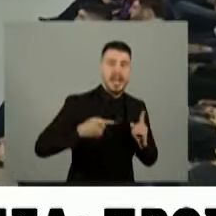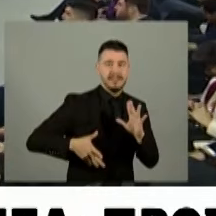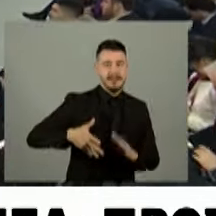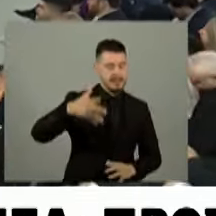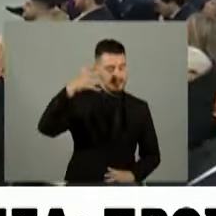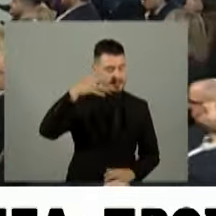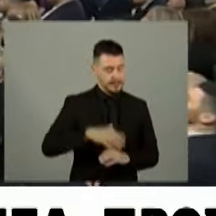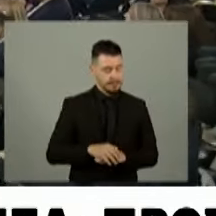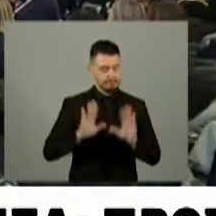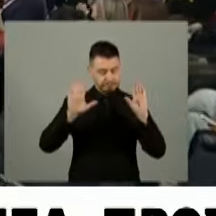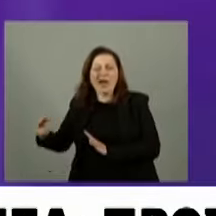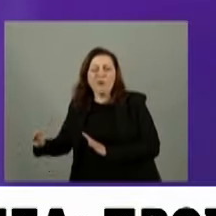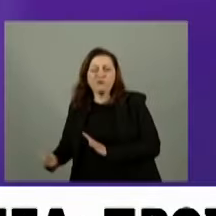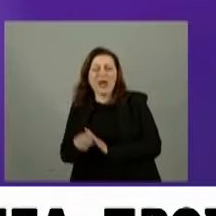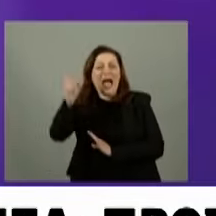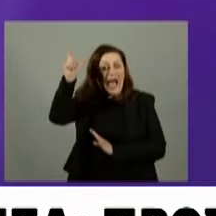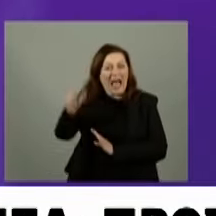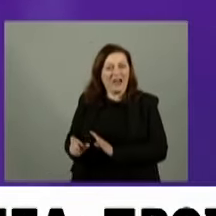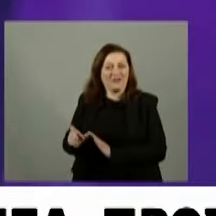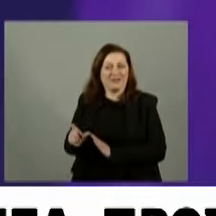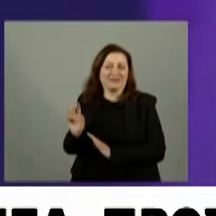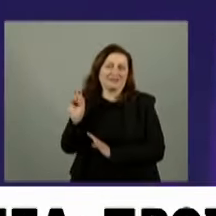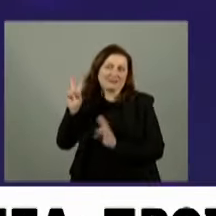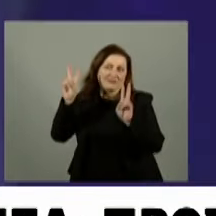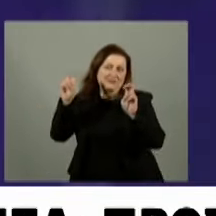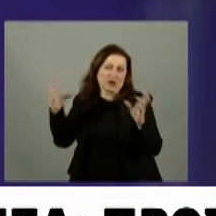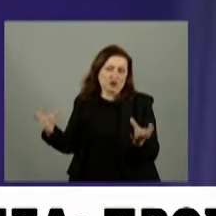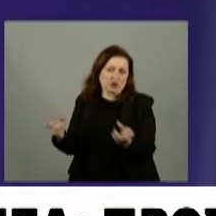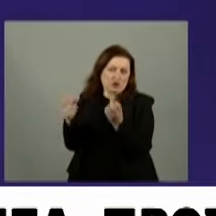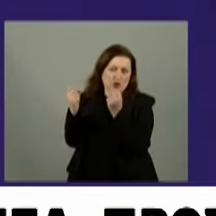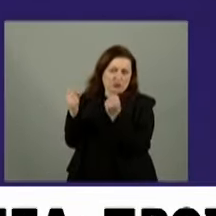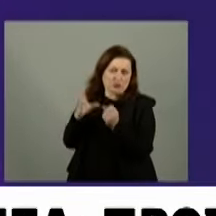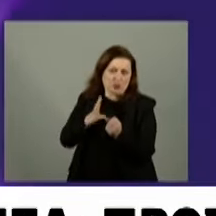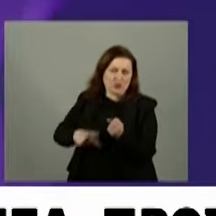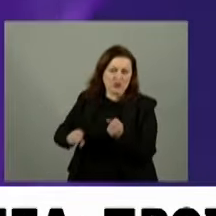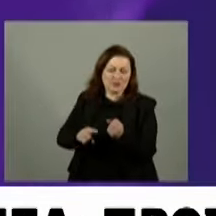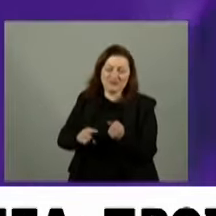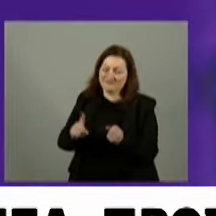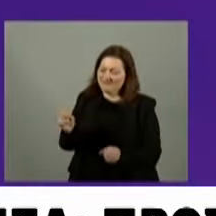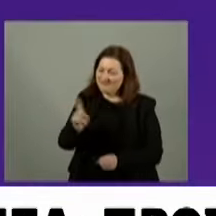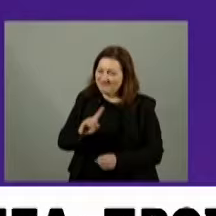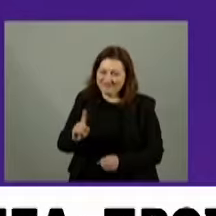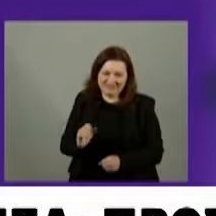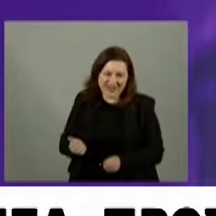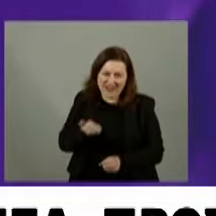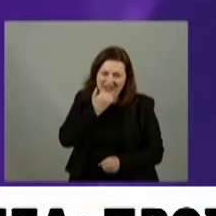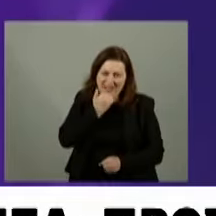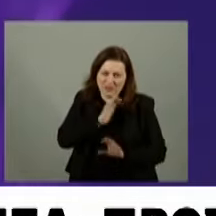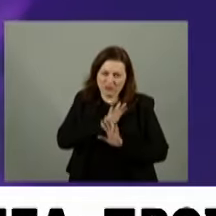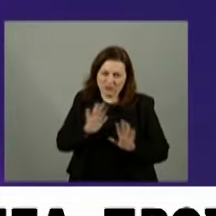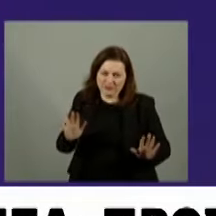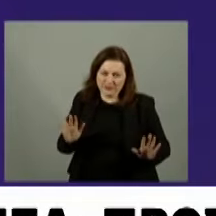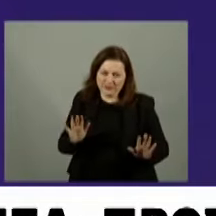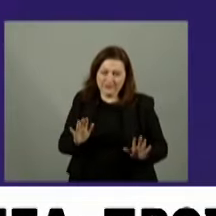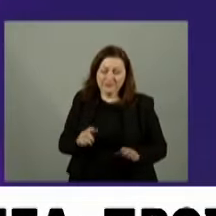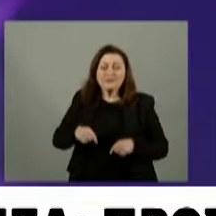και χρειάζεται για να τα επεξεργαστεί, να προσγειωθεί και λίγο να προσαρμοστεί μάλλον στην ελληνική πραγματικότητα. Ο κύριος Κασελάκης.